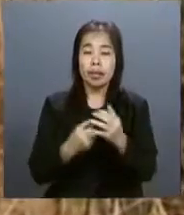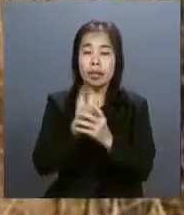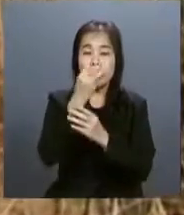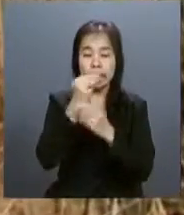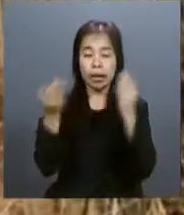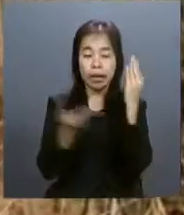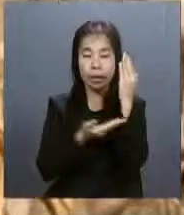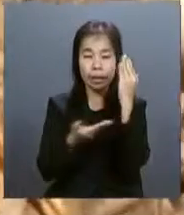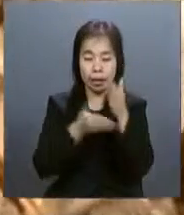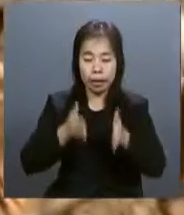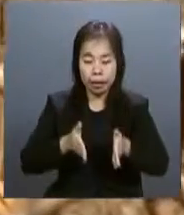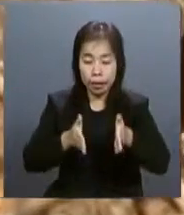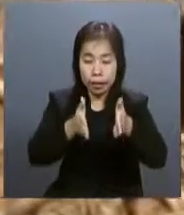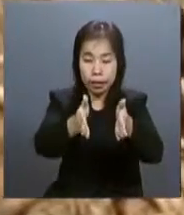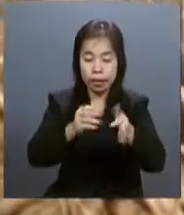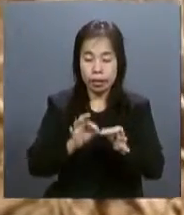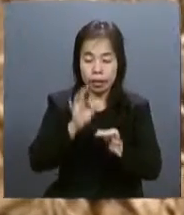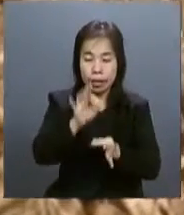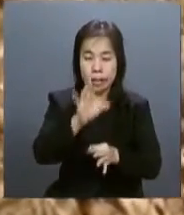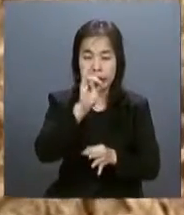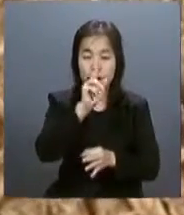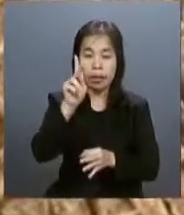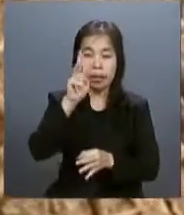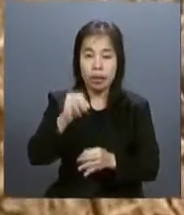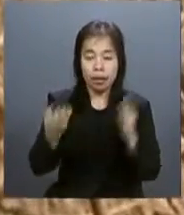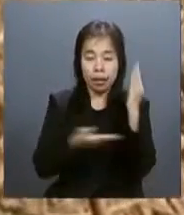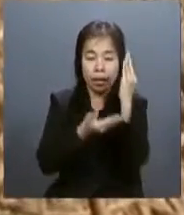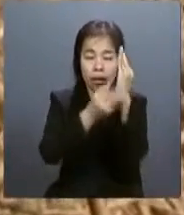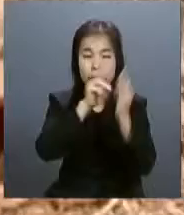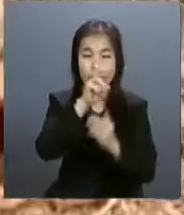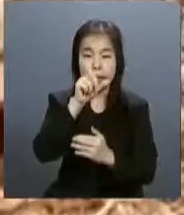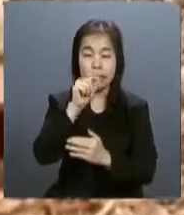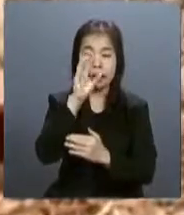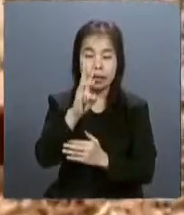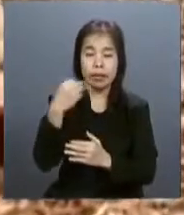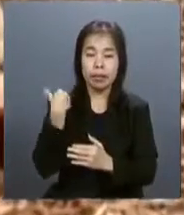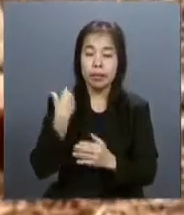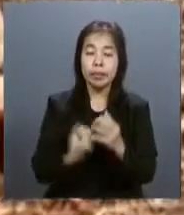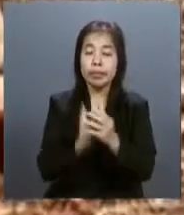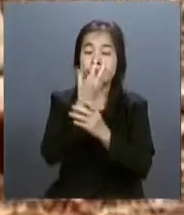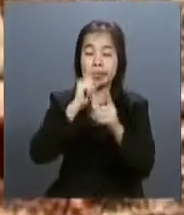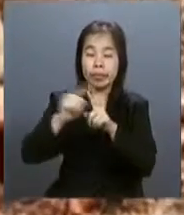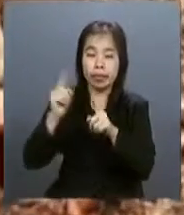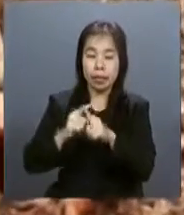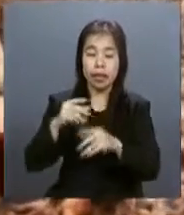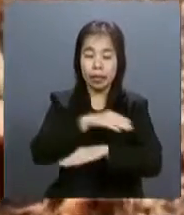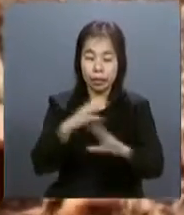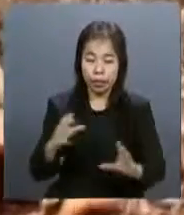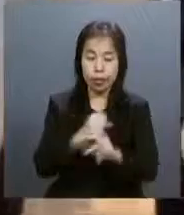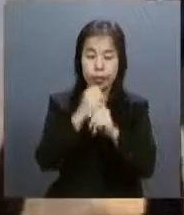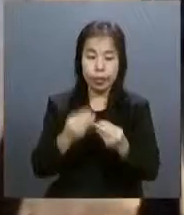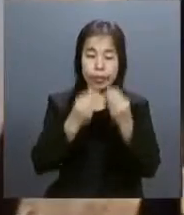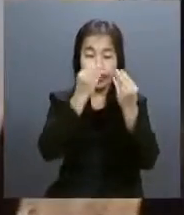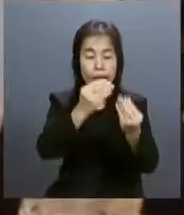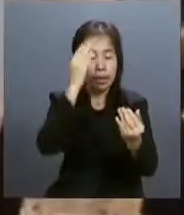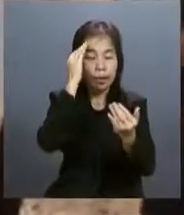เส้นทางระยะทางประมาณ7กิโลเมตรมี226ต้นนะครับเจ้าหน้าที่ป่าไม้ได้ส่งข้อมูลทั้งหมดให้กับพนักงานสอบสวนตำรวจภู